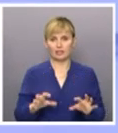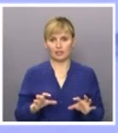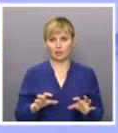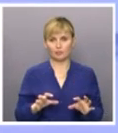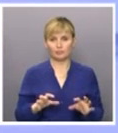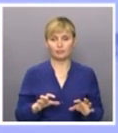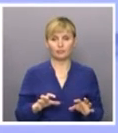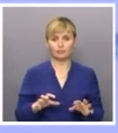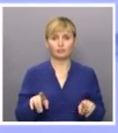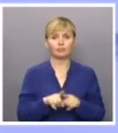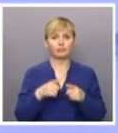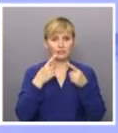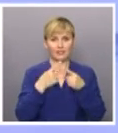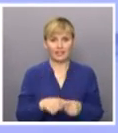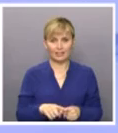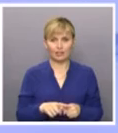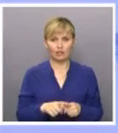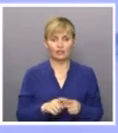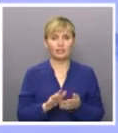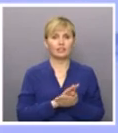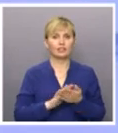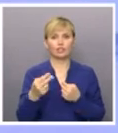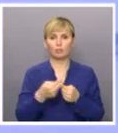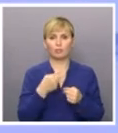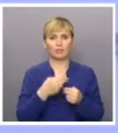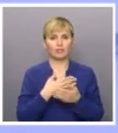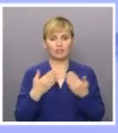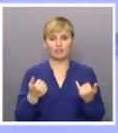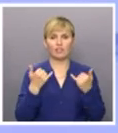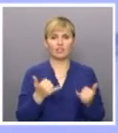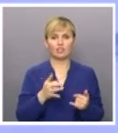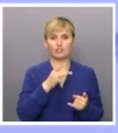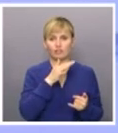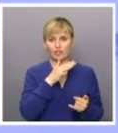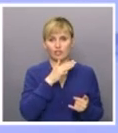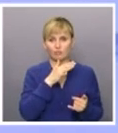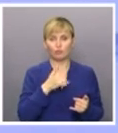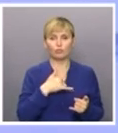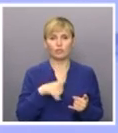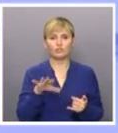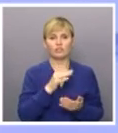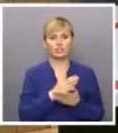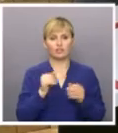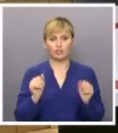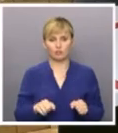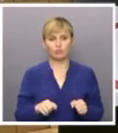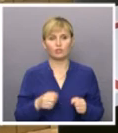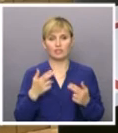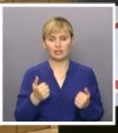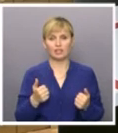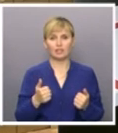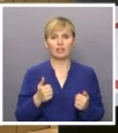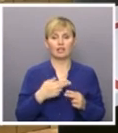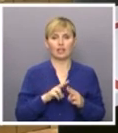Так вот, с точки зрения технологии никаких препятствий нет. То есть в настоящее время ресурсы у нас все есть для этого. Ресурсы у нас все есть, да. То